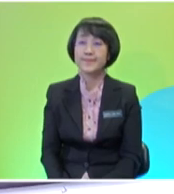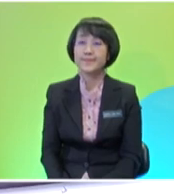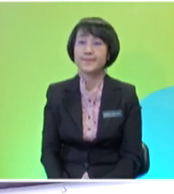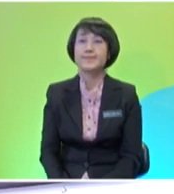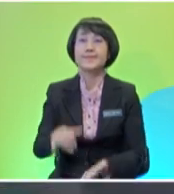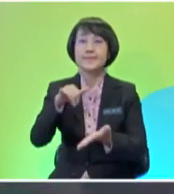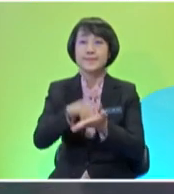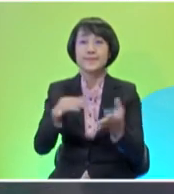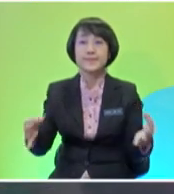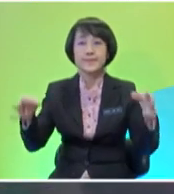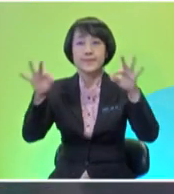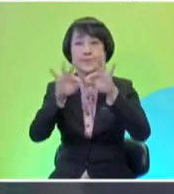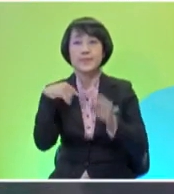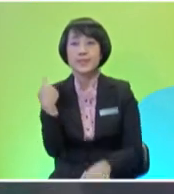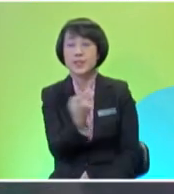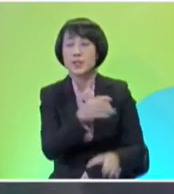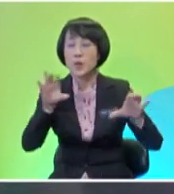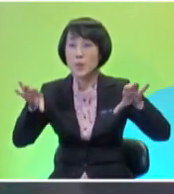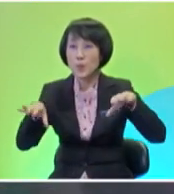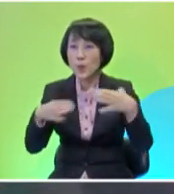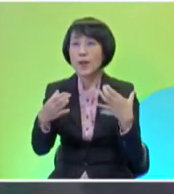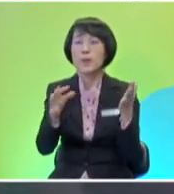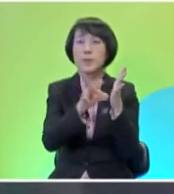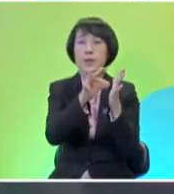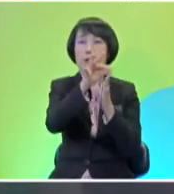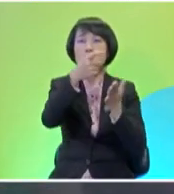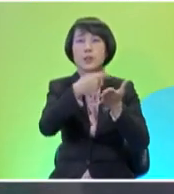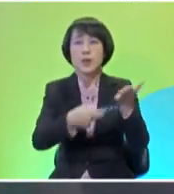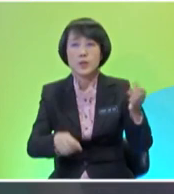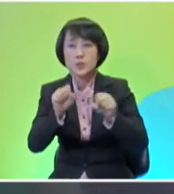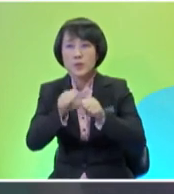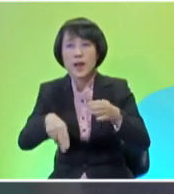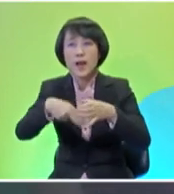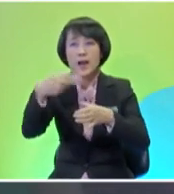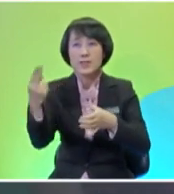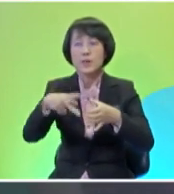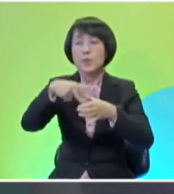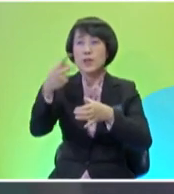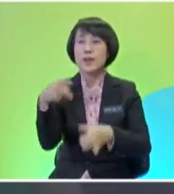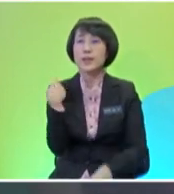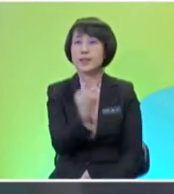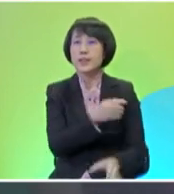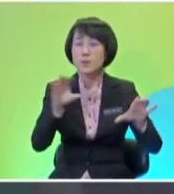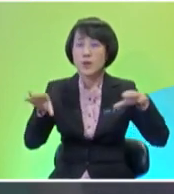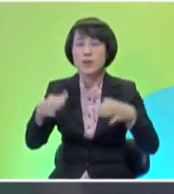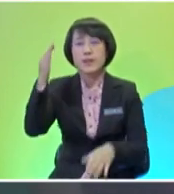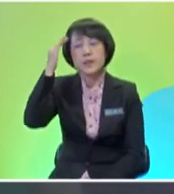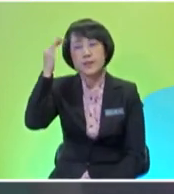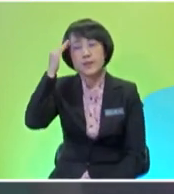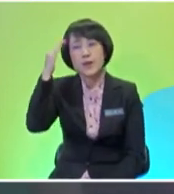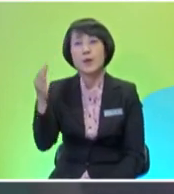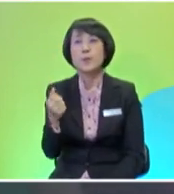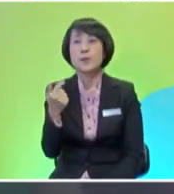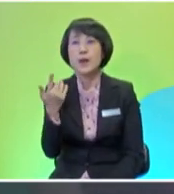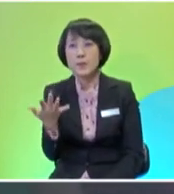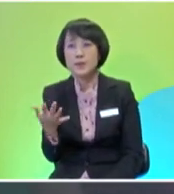itu pentingnya kita kena buat dulu pengiraan kos supaya apa-apa hasil produk yang kita ingin lakukan itu boleh kita tahu betapa banyak ataupun